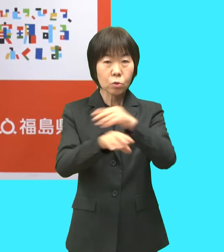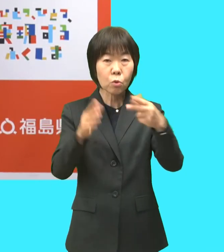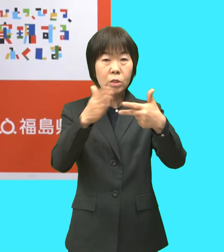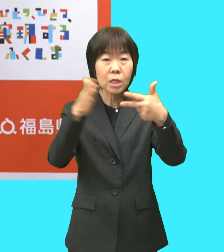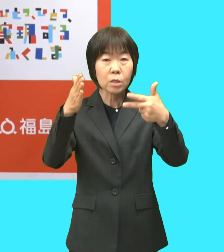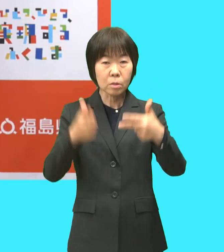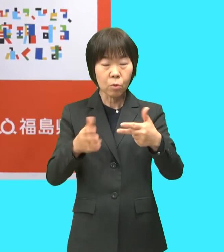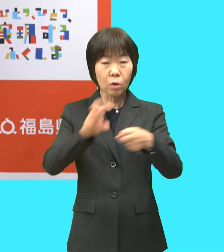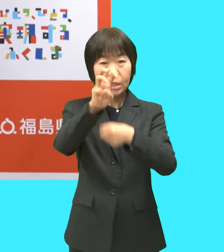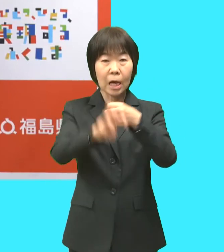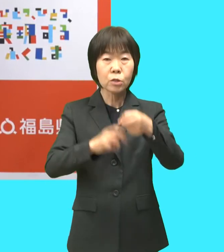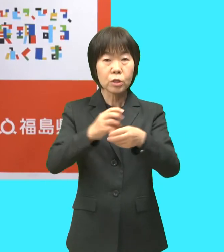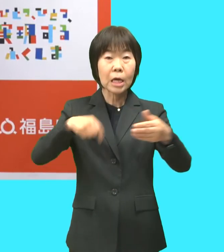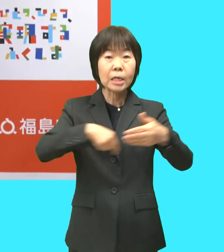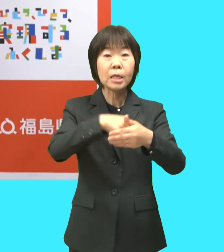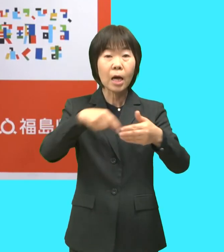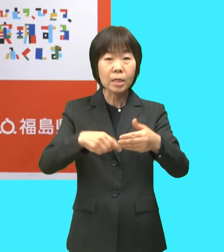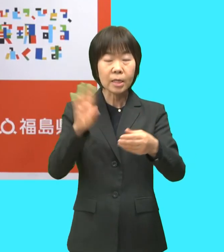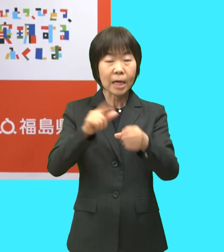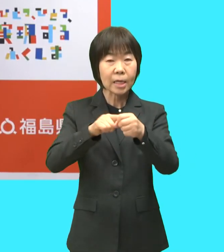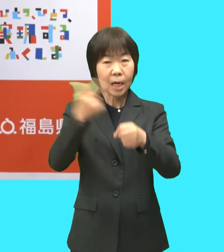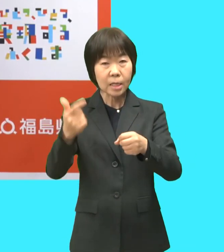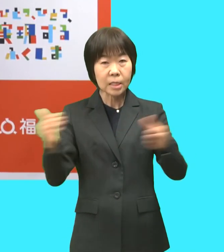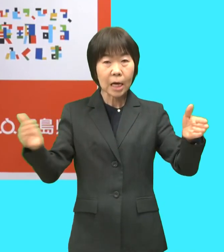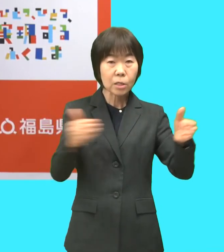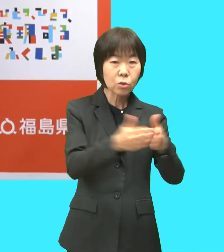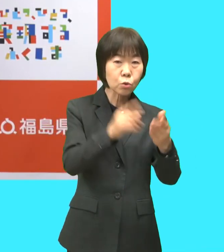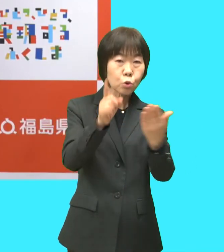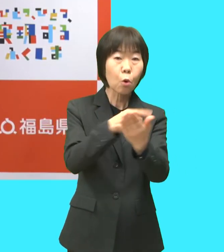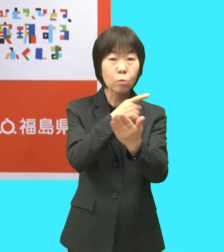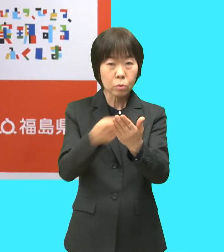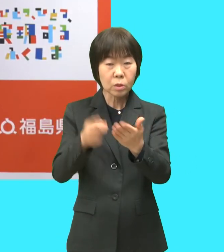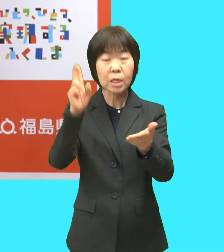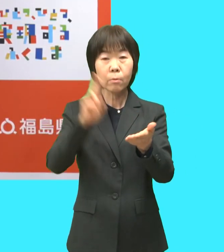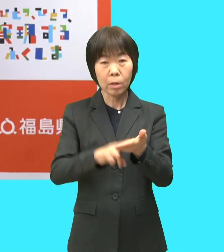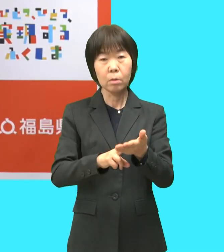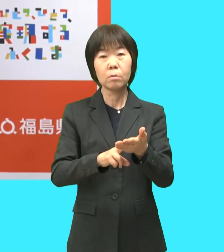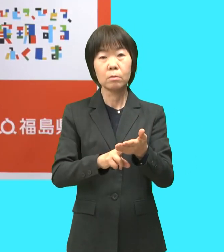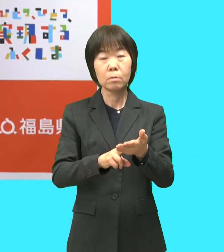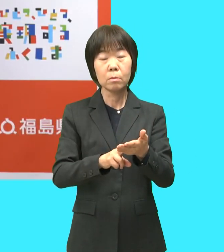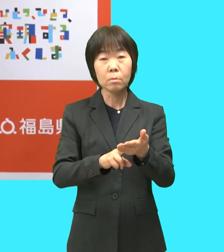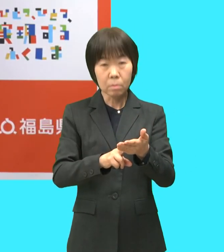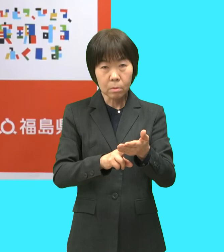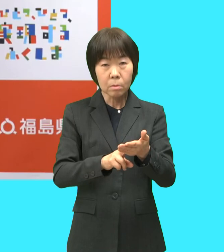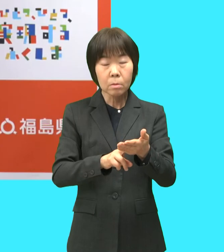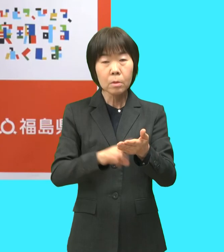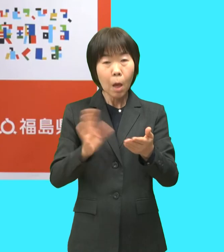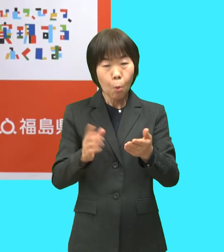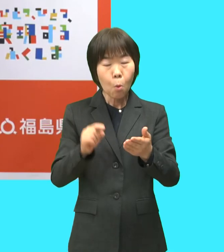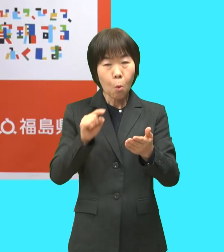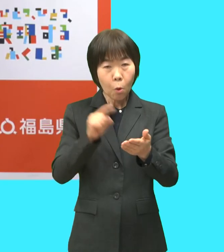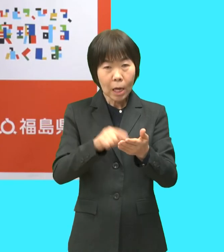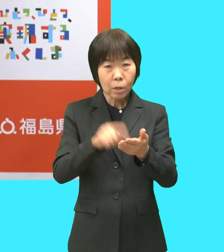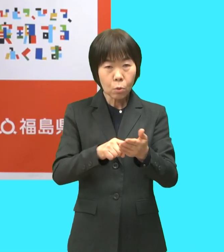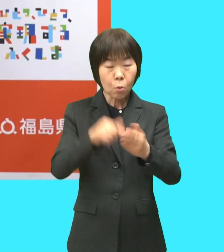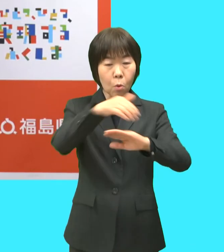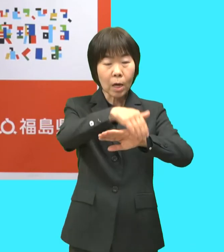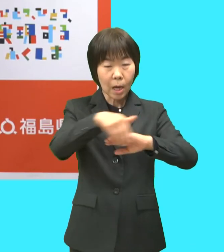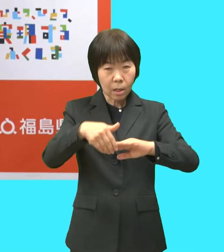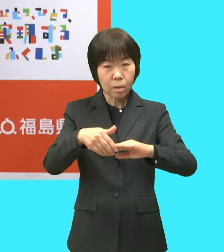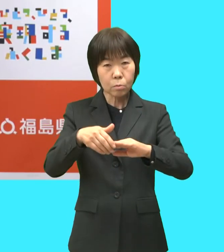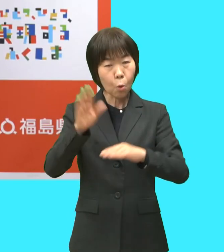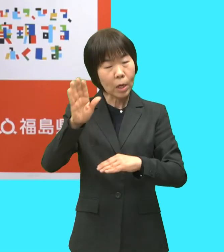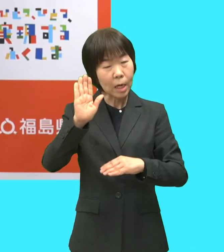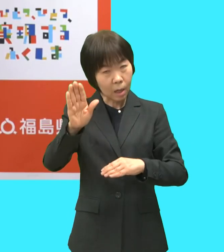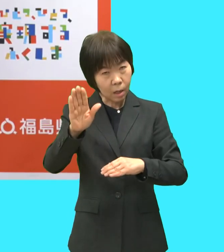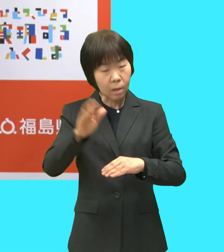ても30年以内県外最終処分ということになっておりますが、そのロードマップはまだこれからという段